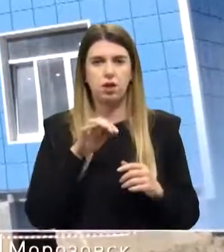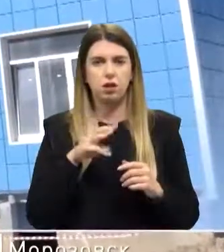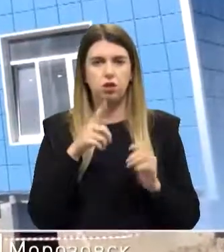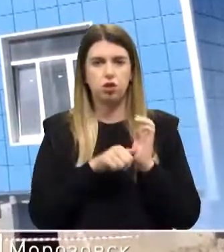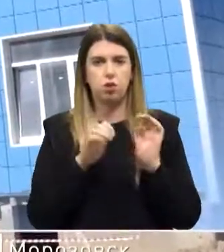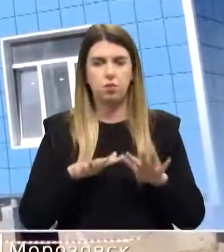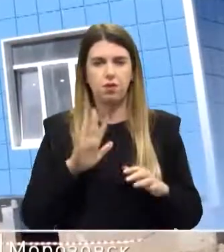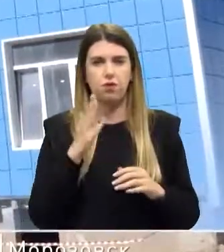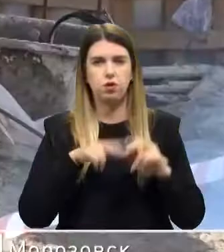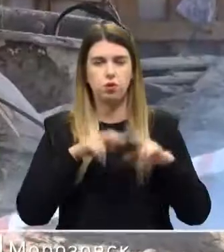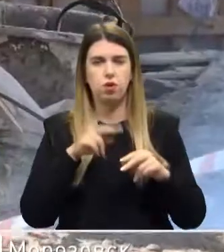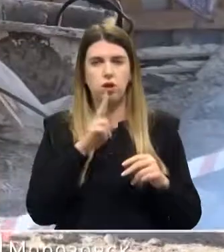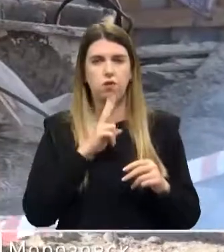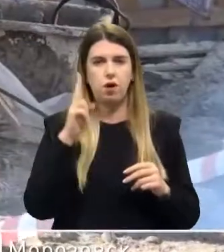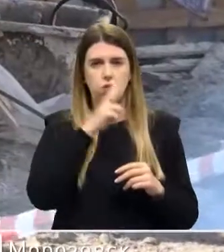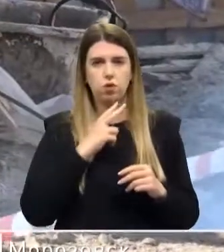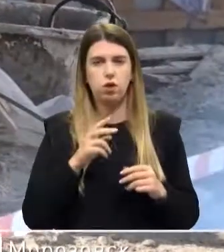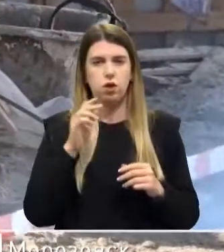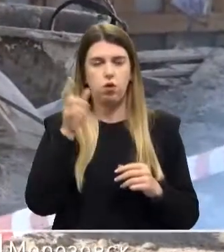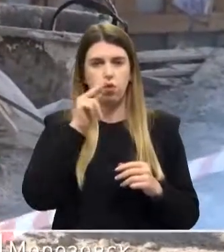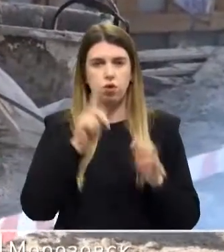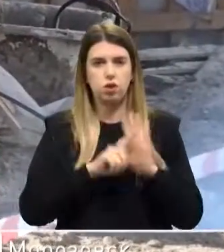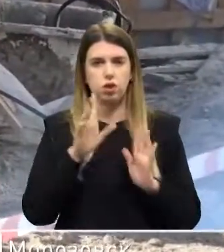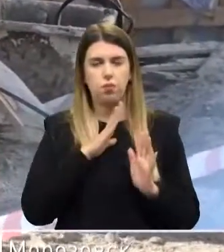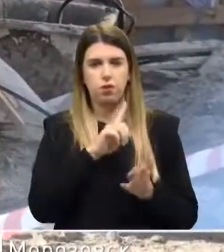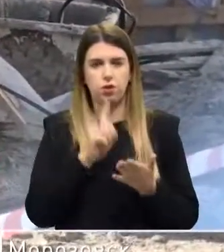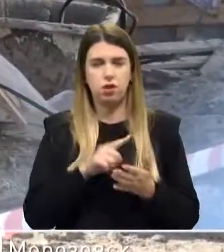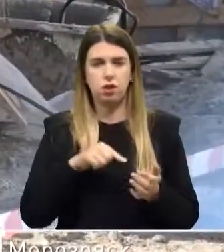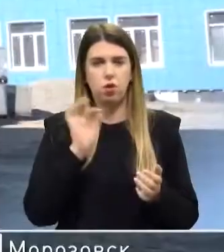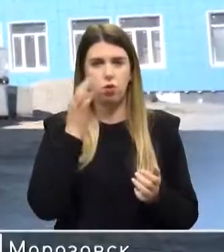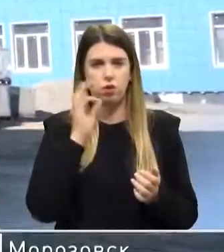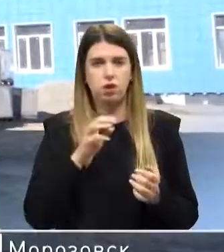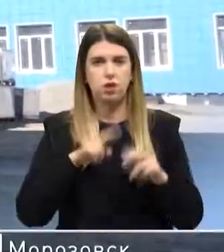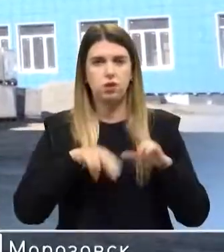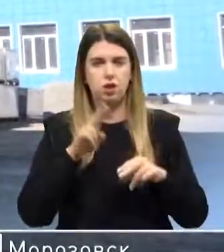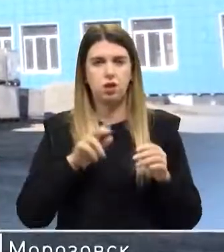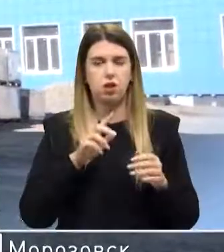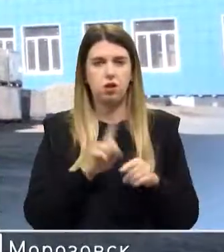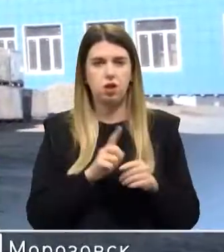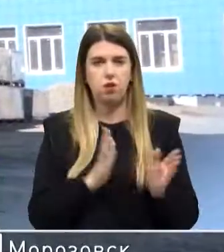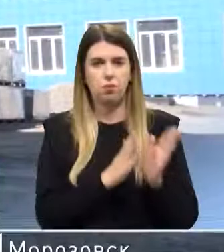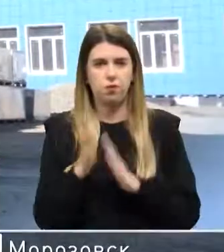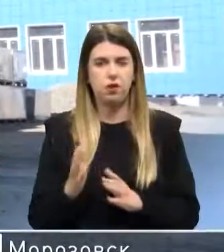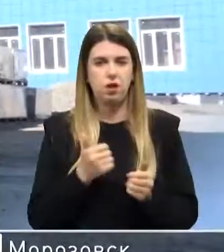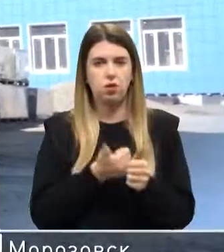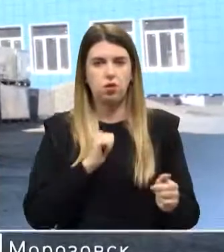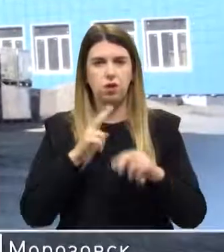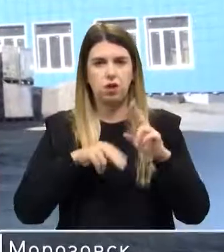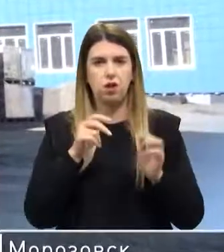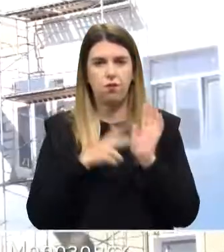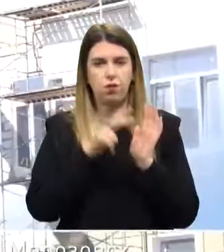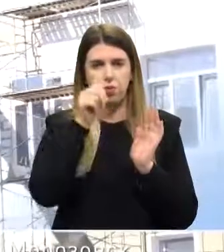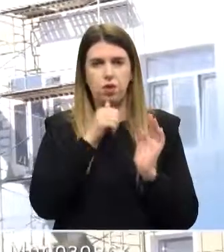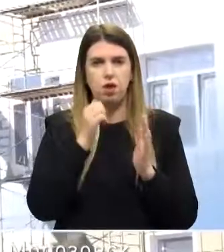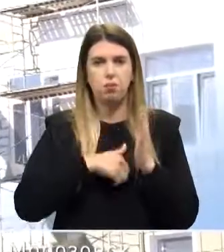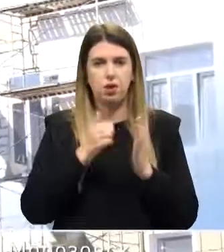в Волгодонске строят 2,5 года. Учеба должна была начаться уже этой осенью, но строительство отстало от графика более чем на 8 месяцев.